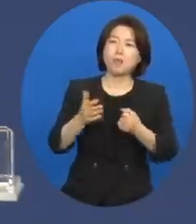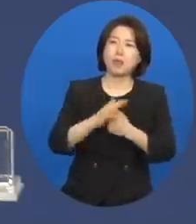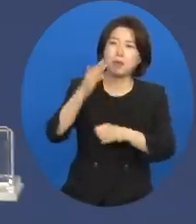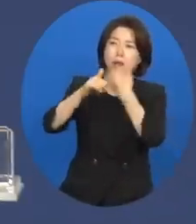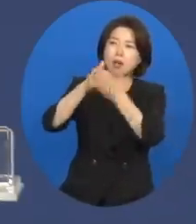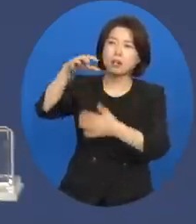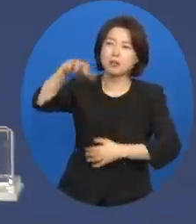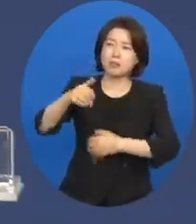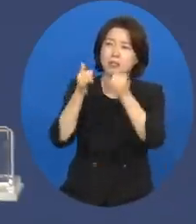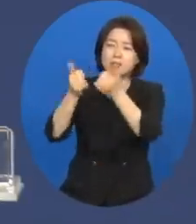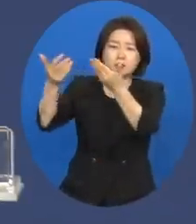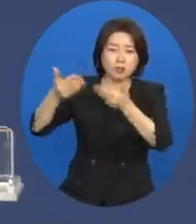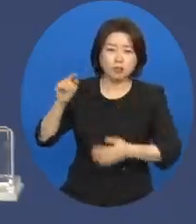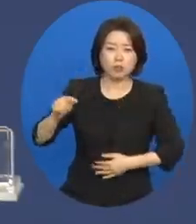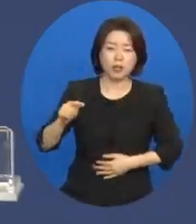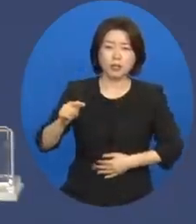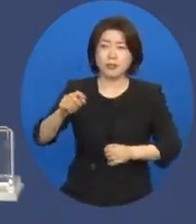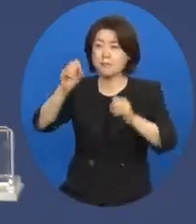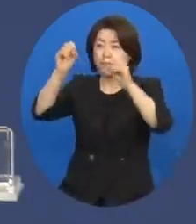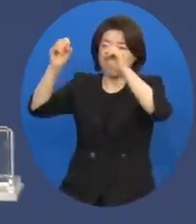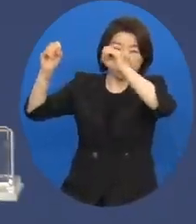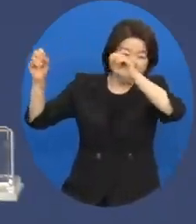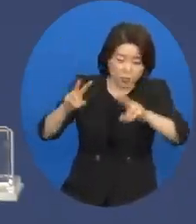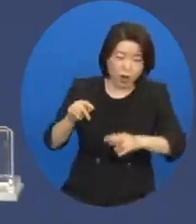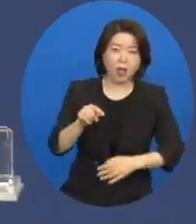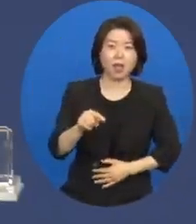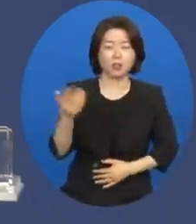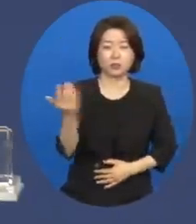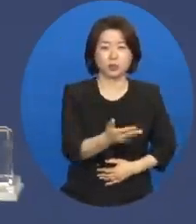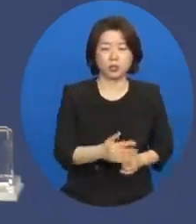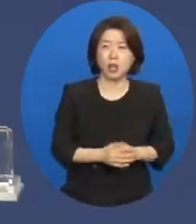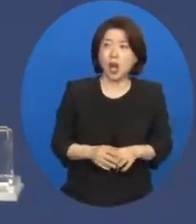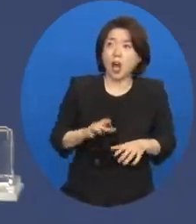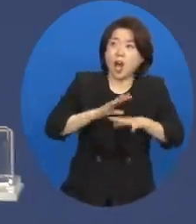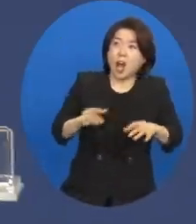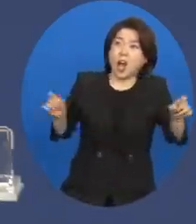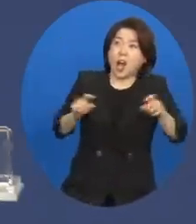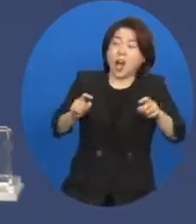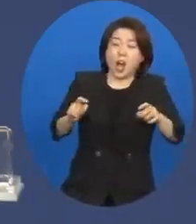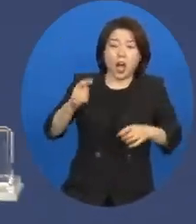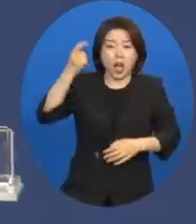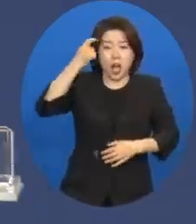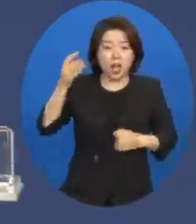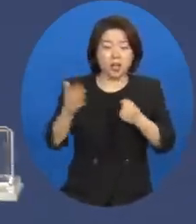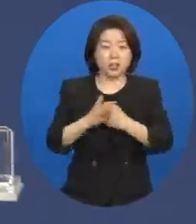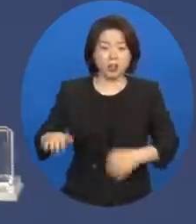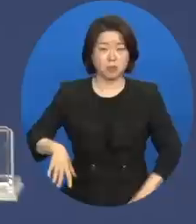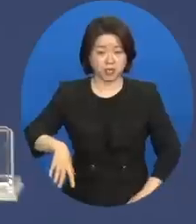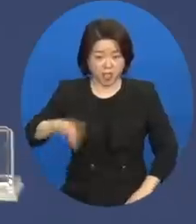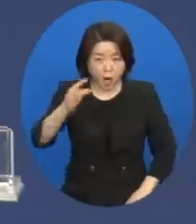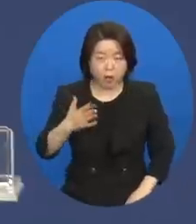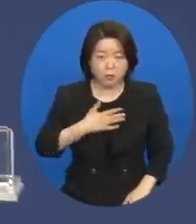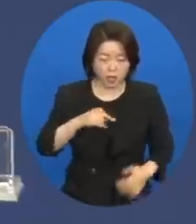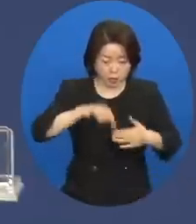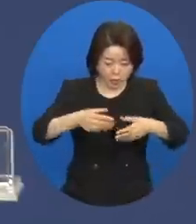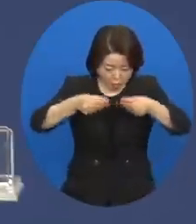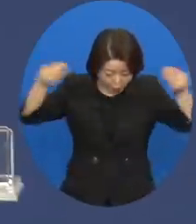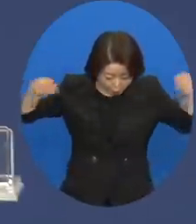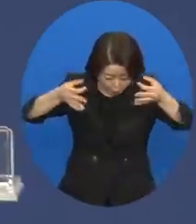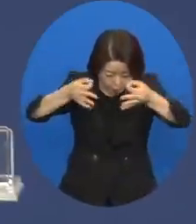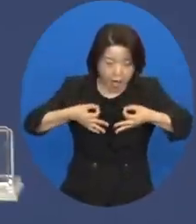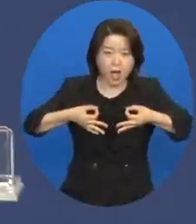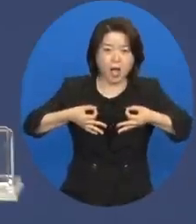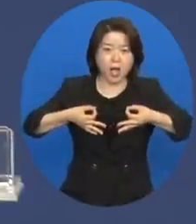심판하시는 하나님이 천둥 벼락 사건을 통해서 그 공포에 질리고 난 다음에 자기 처음으로 자기 내면을 들여다보기